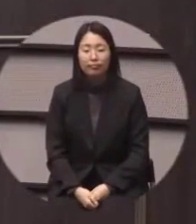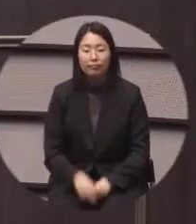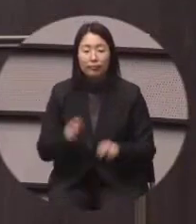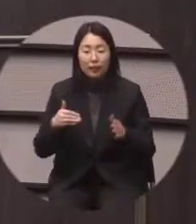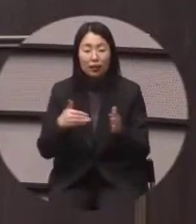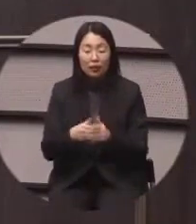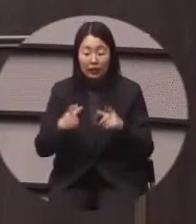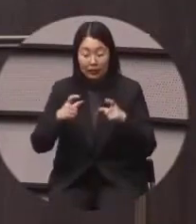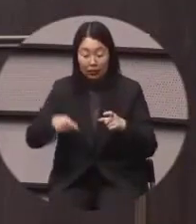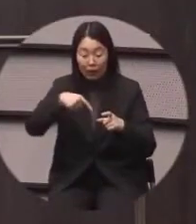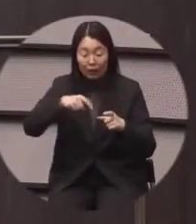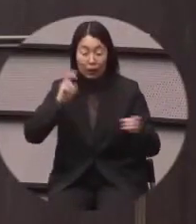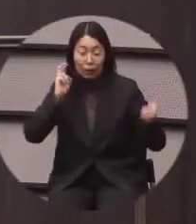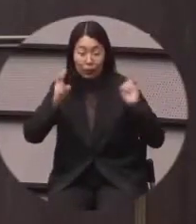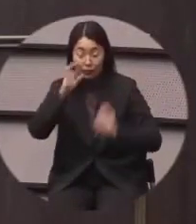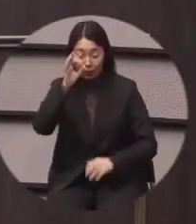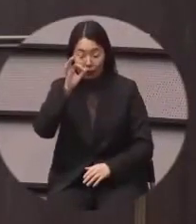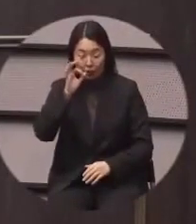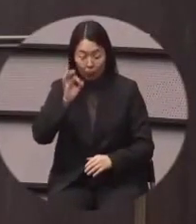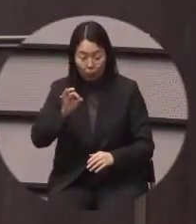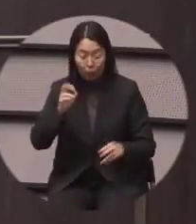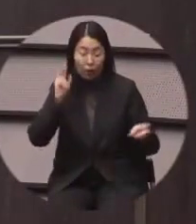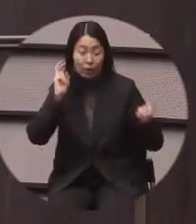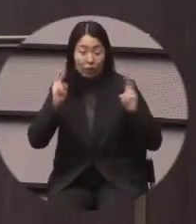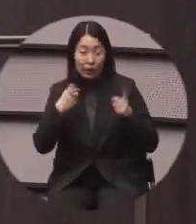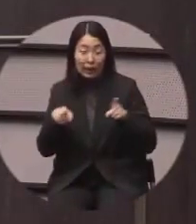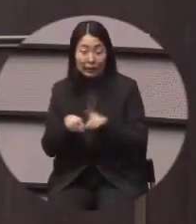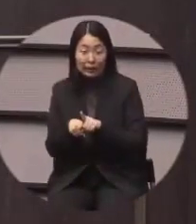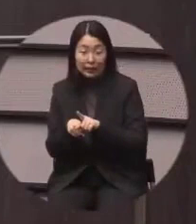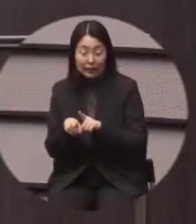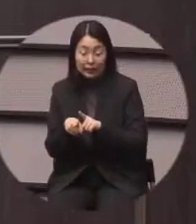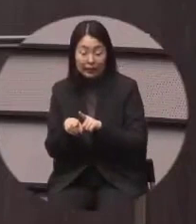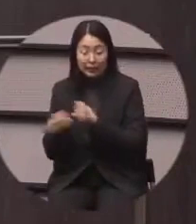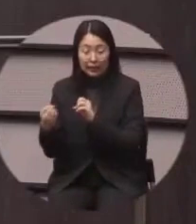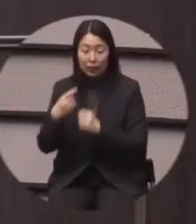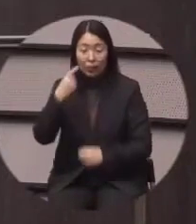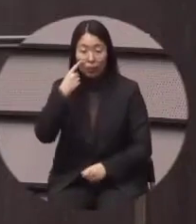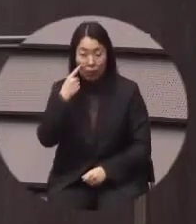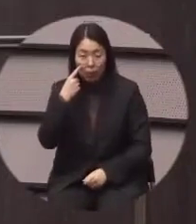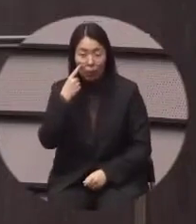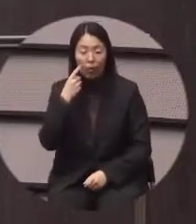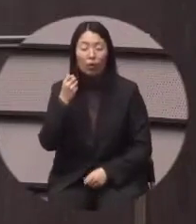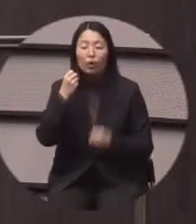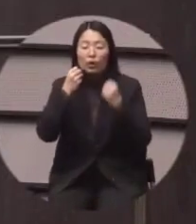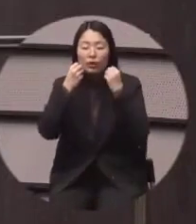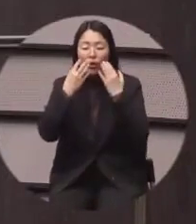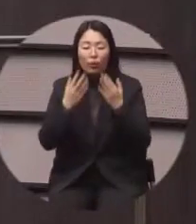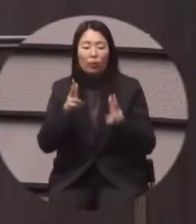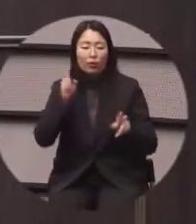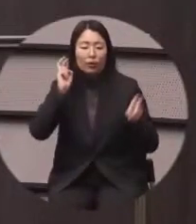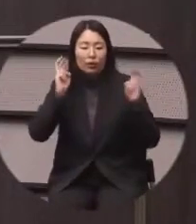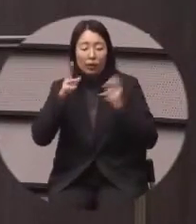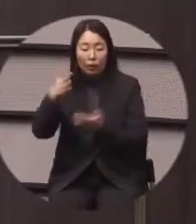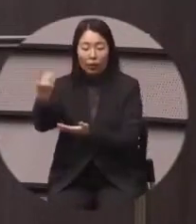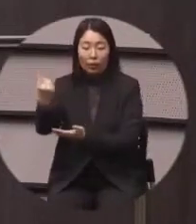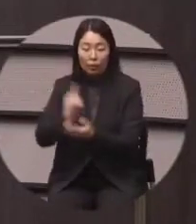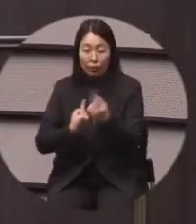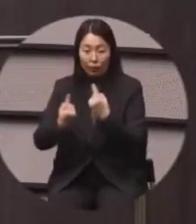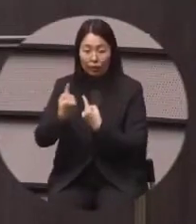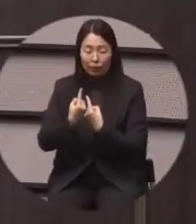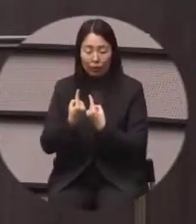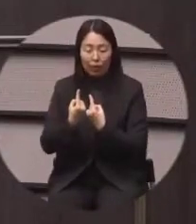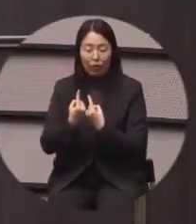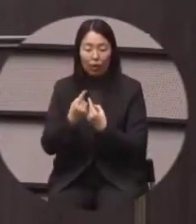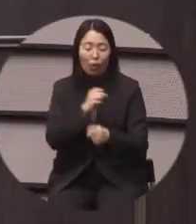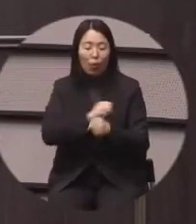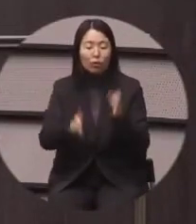현존하는 관내 기업에 대한 예우와 새로운 기업 유치를 역점 사업으로 삼아 광주 시민을 위한